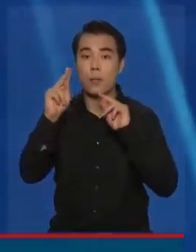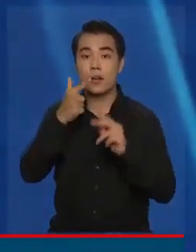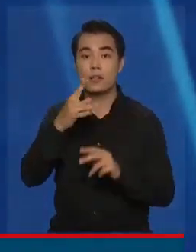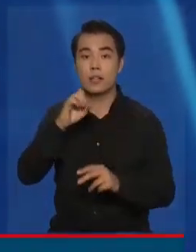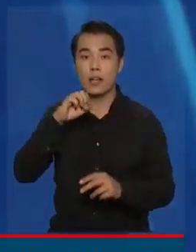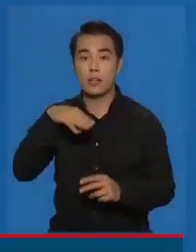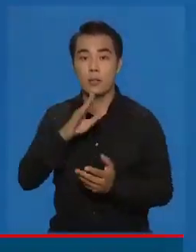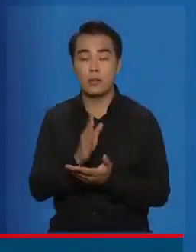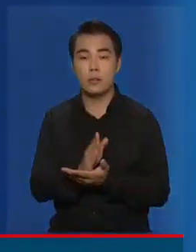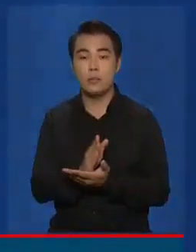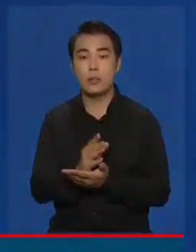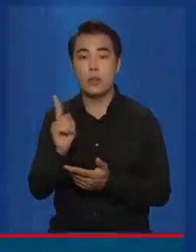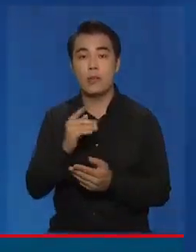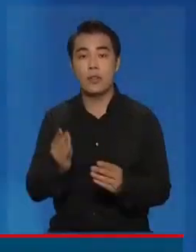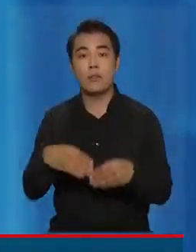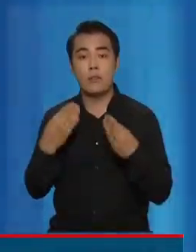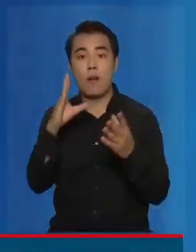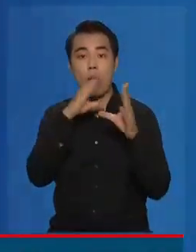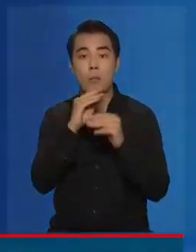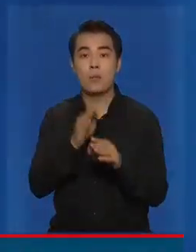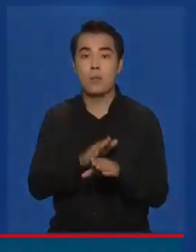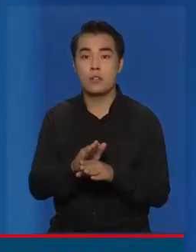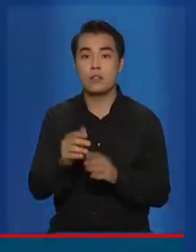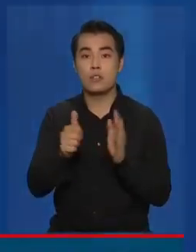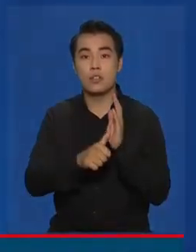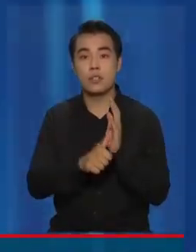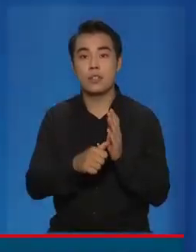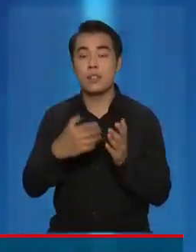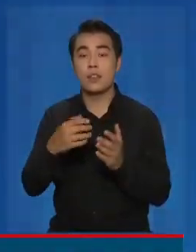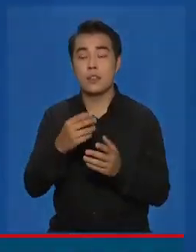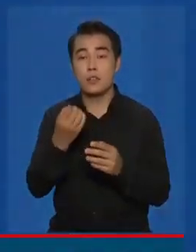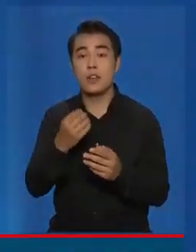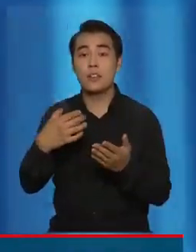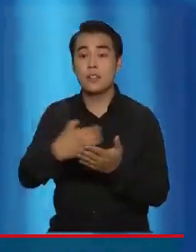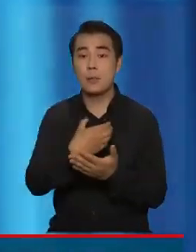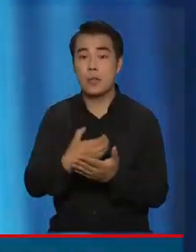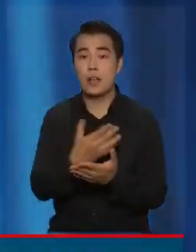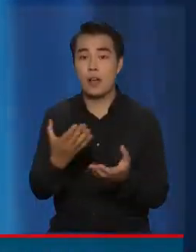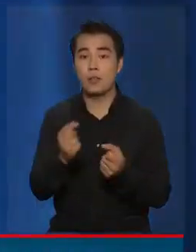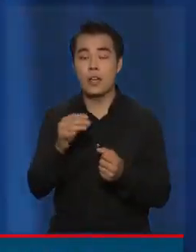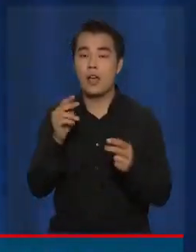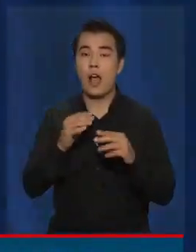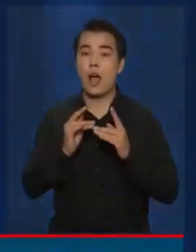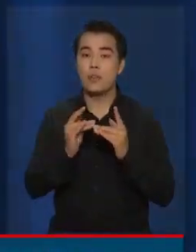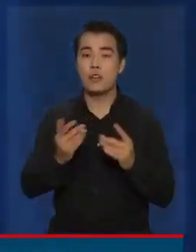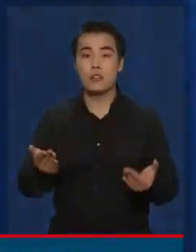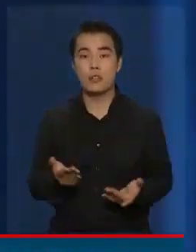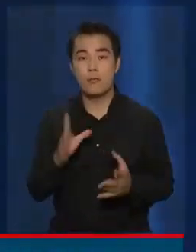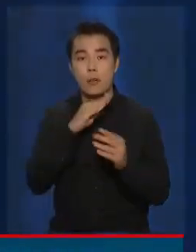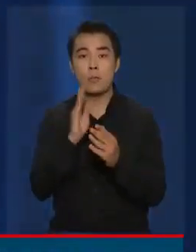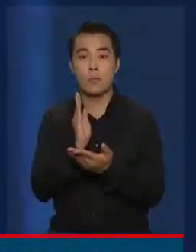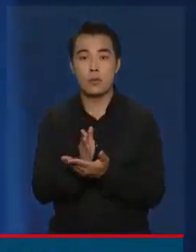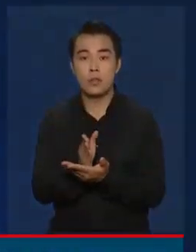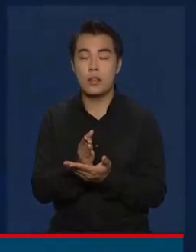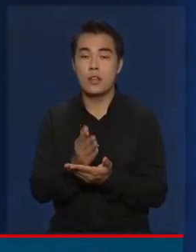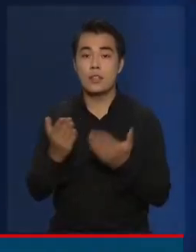гранты, что даст возможность человеку получать еще и стипендию, возможность жить в общежитии. Прекрасно.